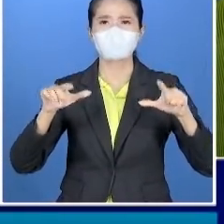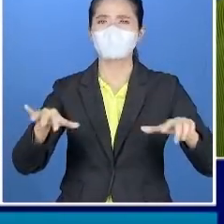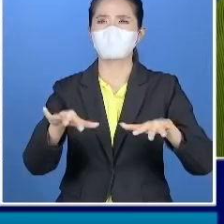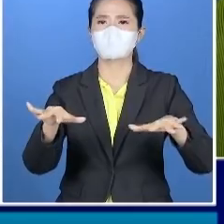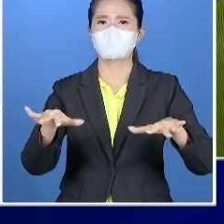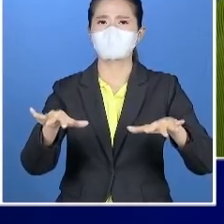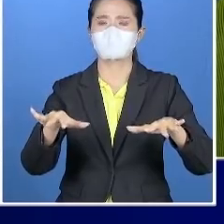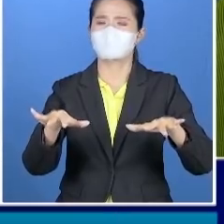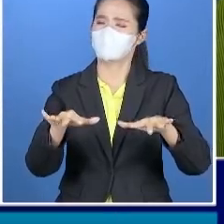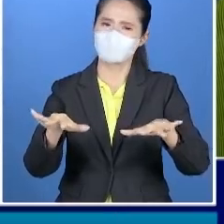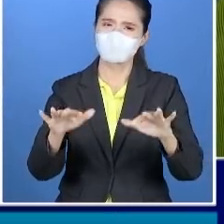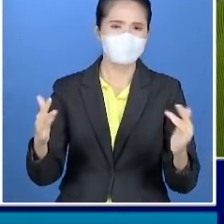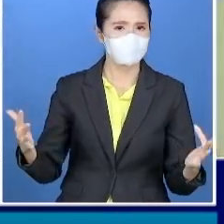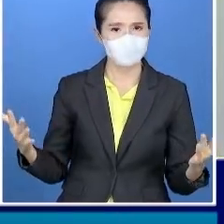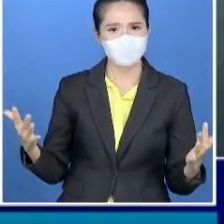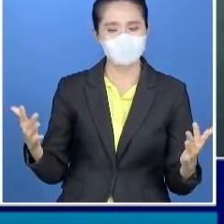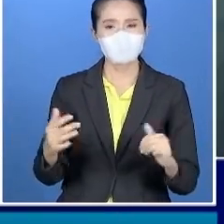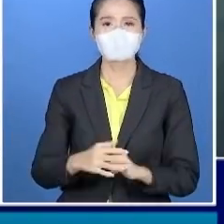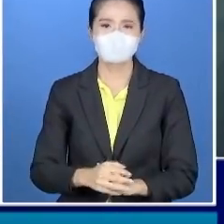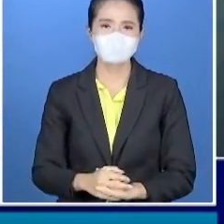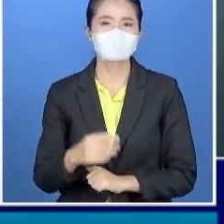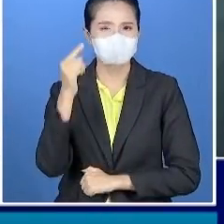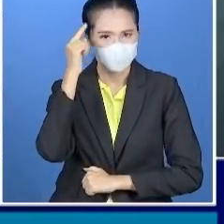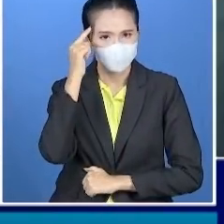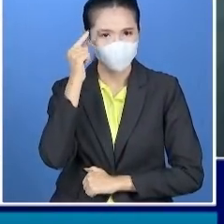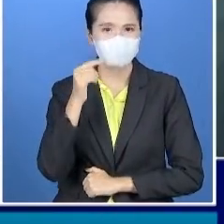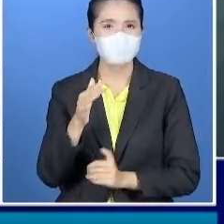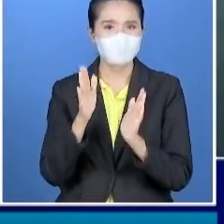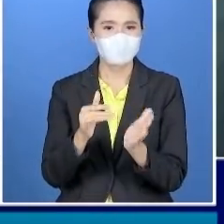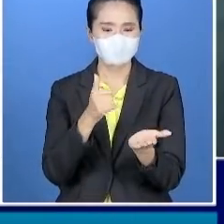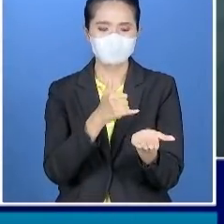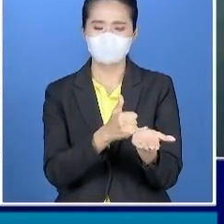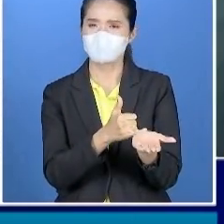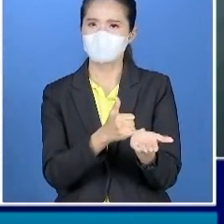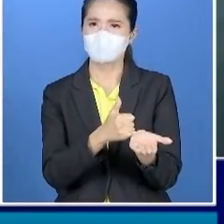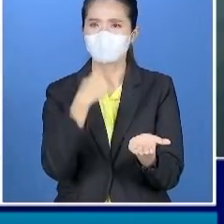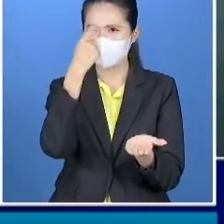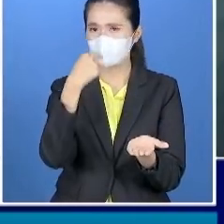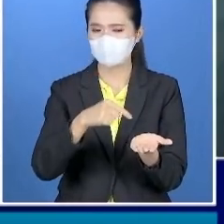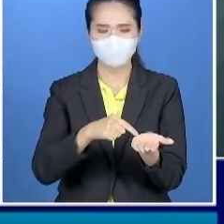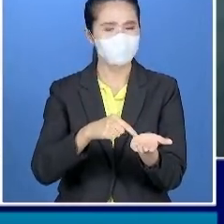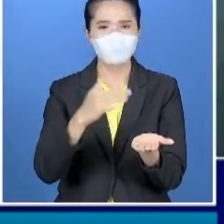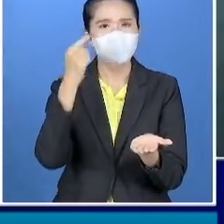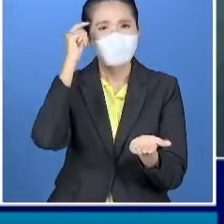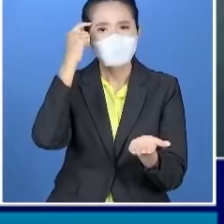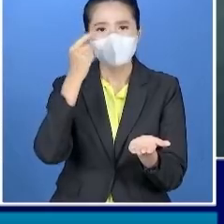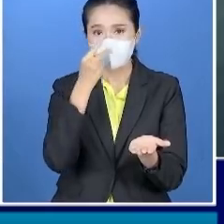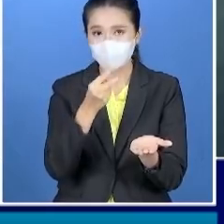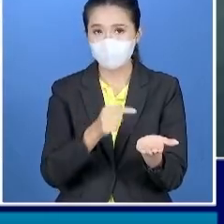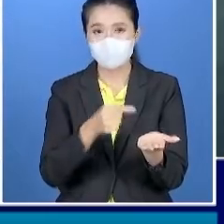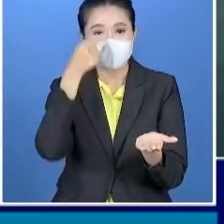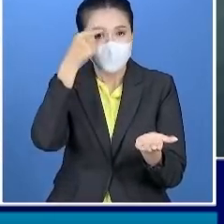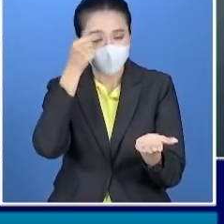มันก็ไม่ได้มีอะไรเราว่าน่าจะมีคนอยู่ท้ายเรือนะแต่ไม่รู้ว่าใครอ่ะ อ ันนี้คือดูจากเง